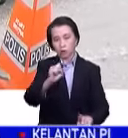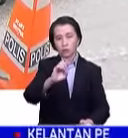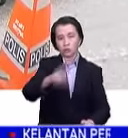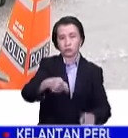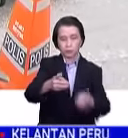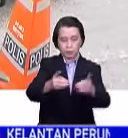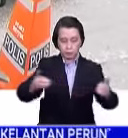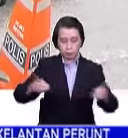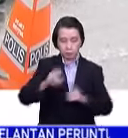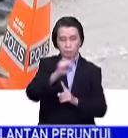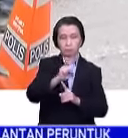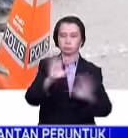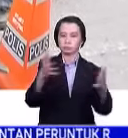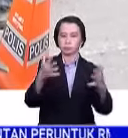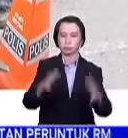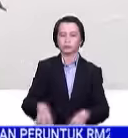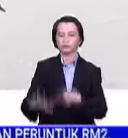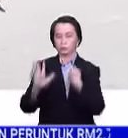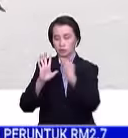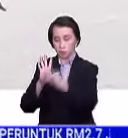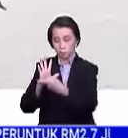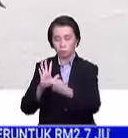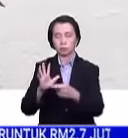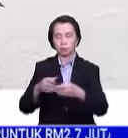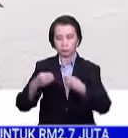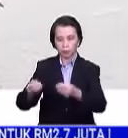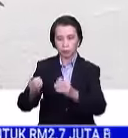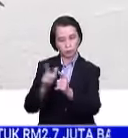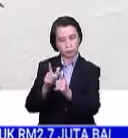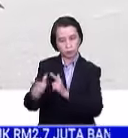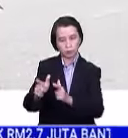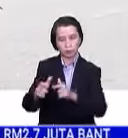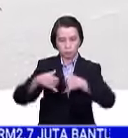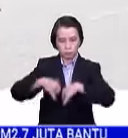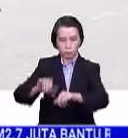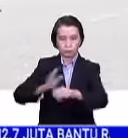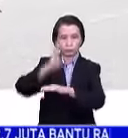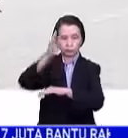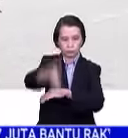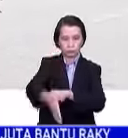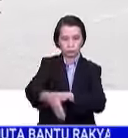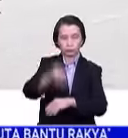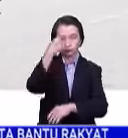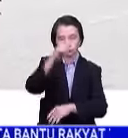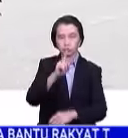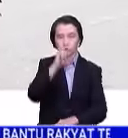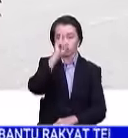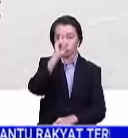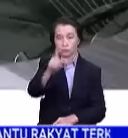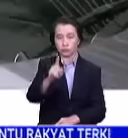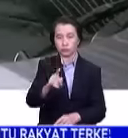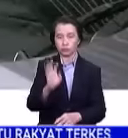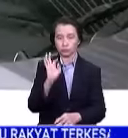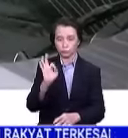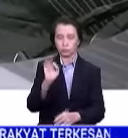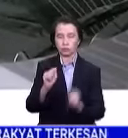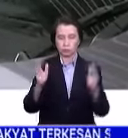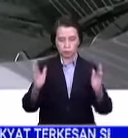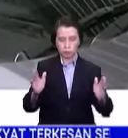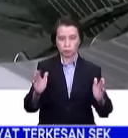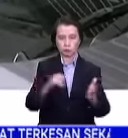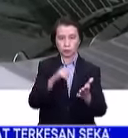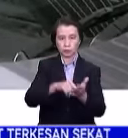ini. Hanya 5 pergerakan utama diberi kelulusan meneruskan perjalanan bagi memastikan keberkesanan tempoh